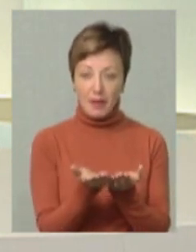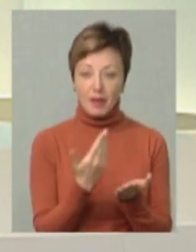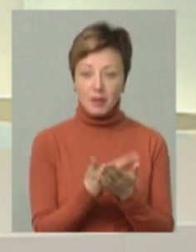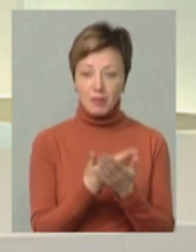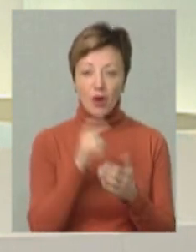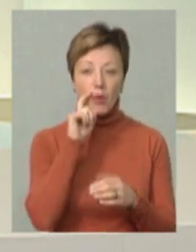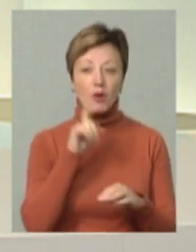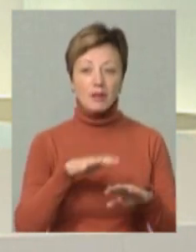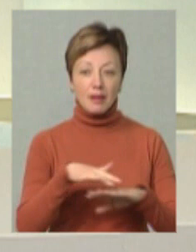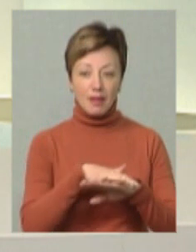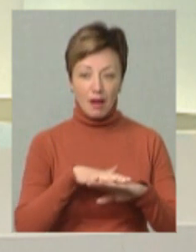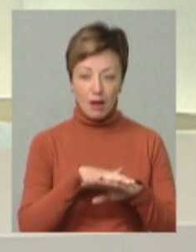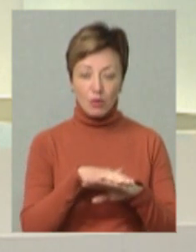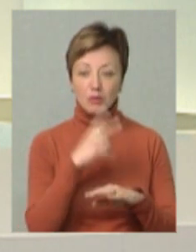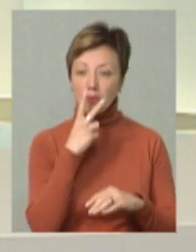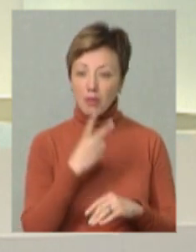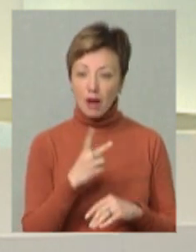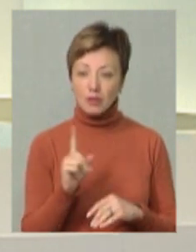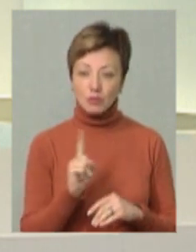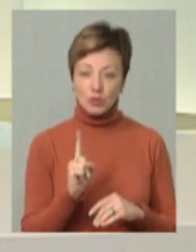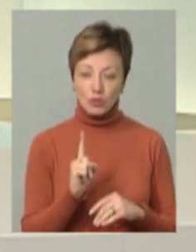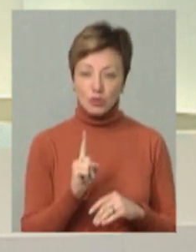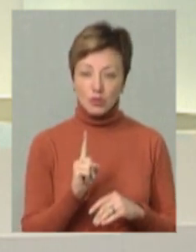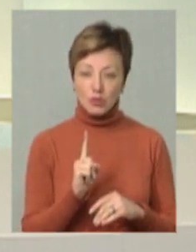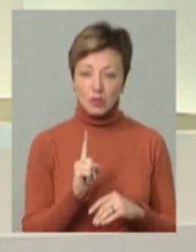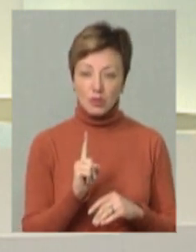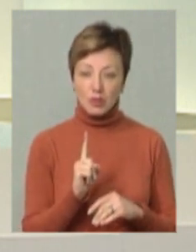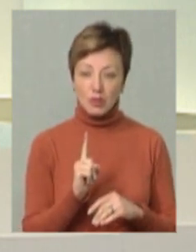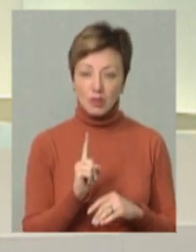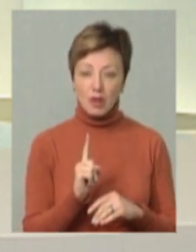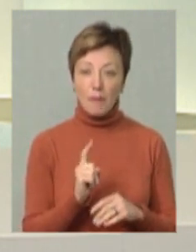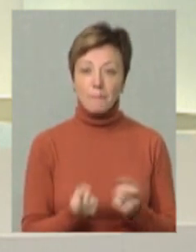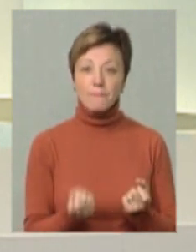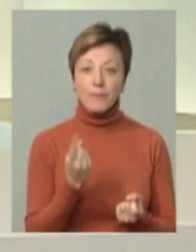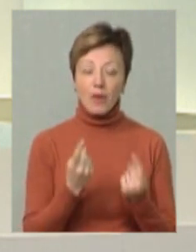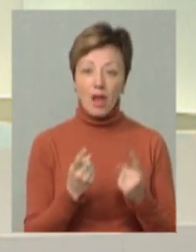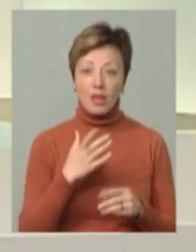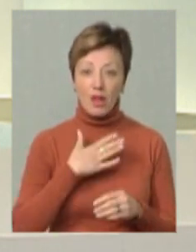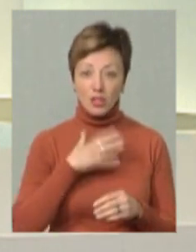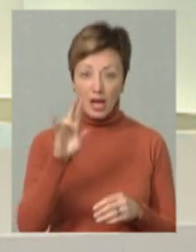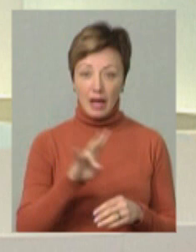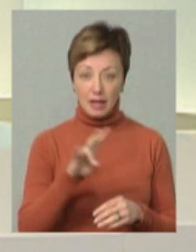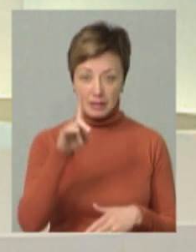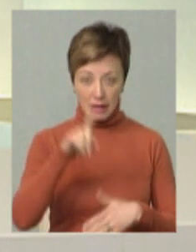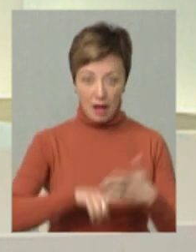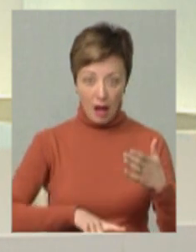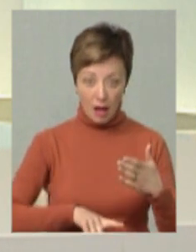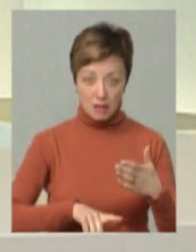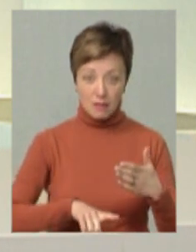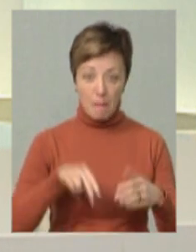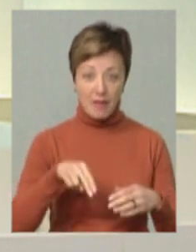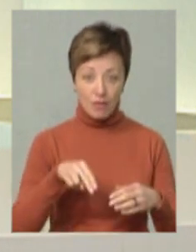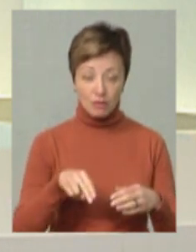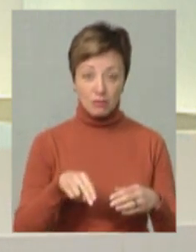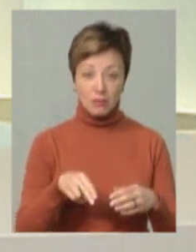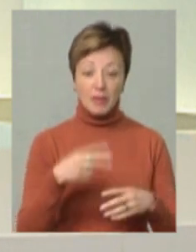український народ, то ми бачимо, що з приходом на наші землі християнства, православ'я, зокрема, з